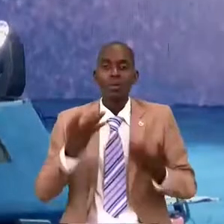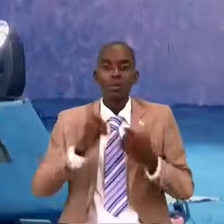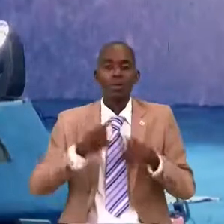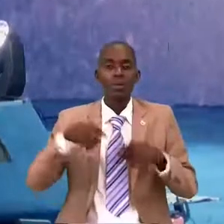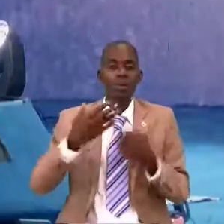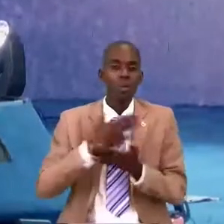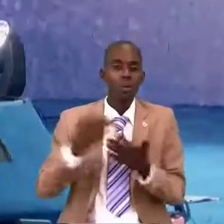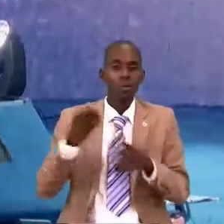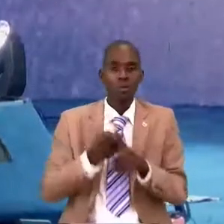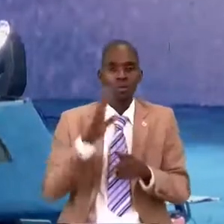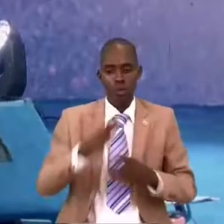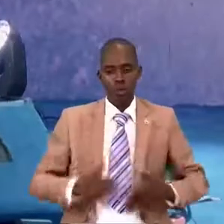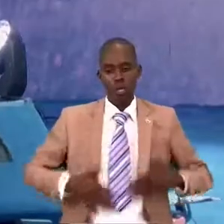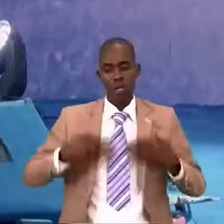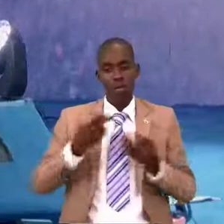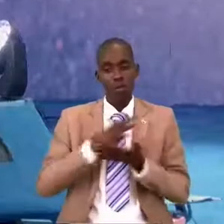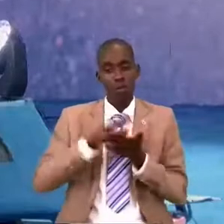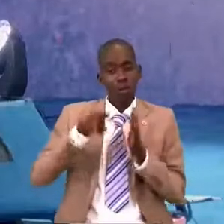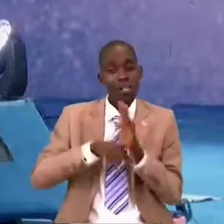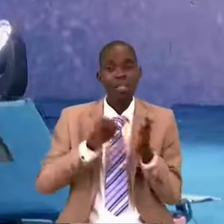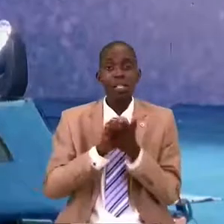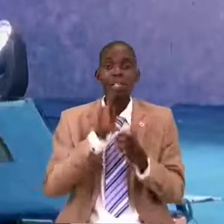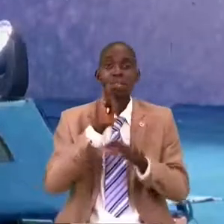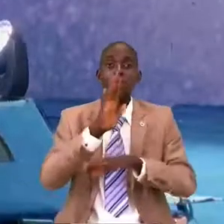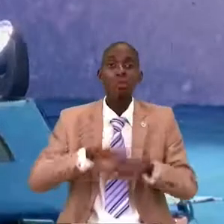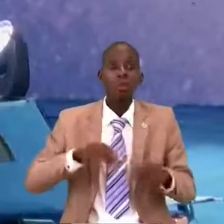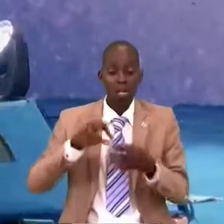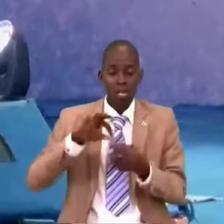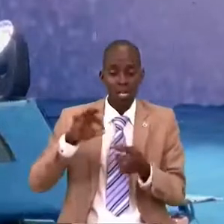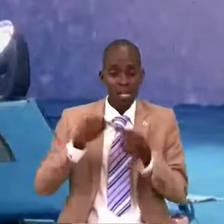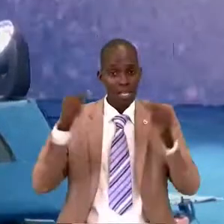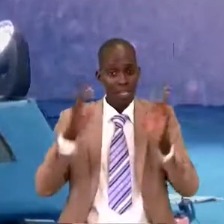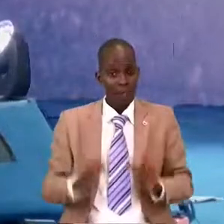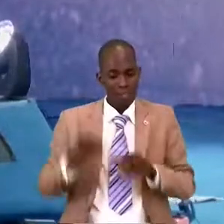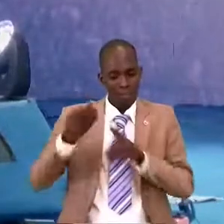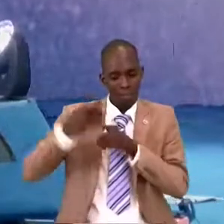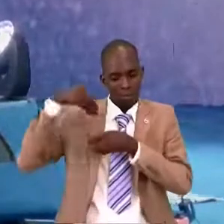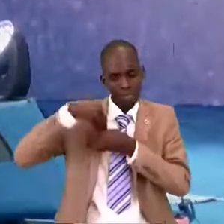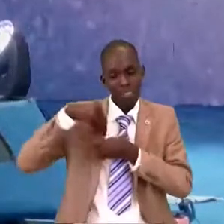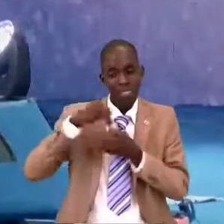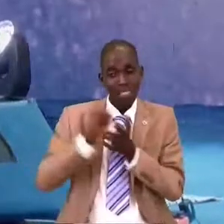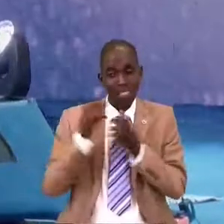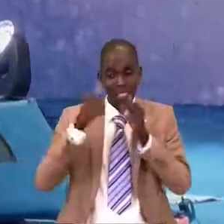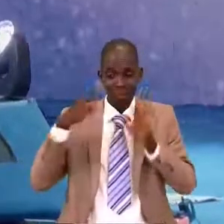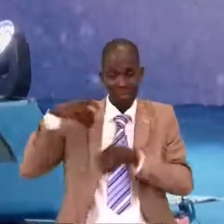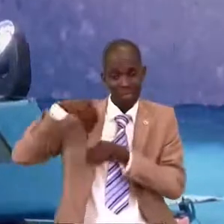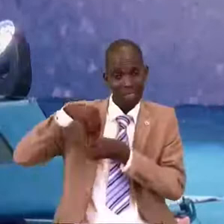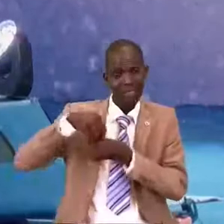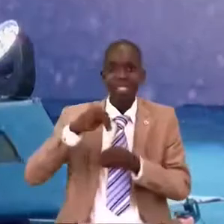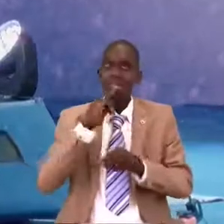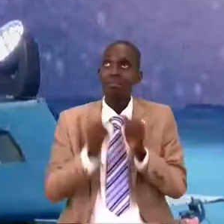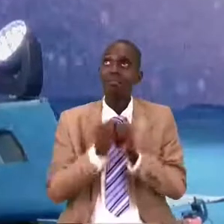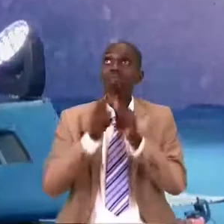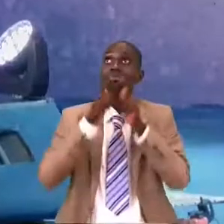est en toi. Il est plus grand, il est plus élevé, il est plus puissant, il est même plus destructeur que